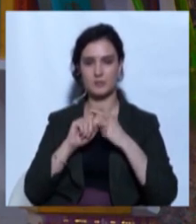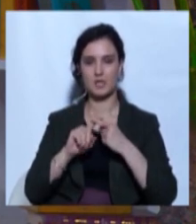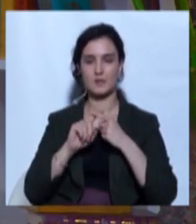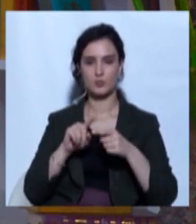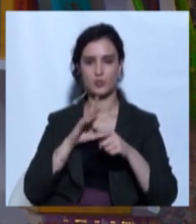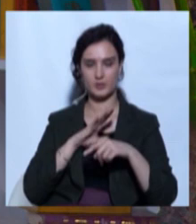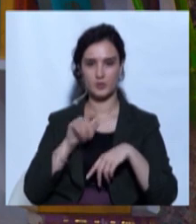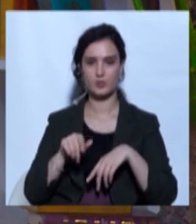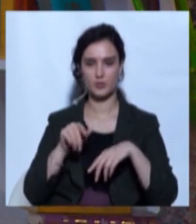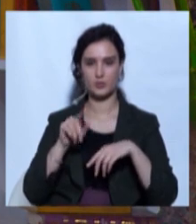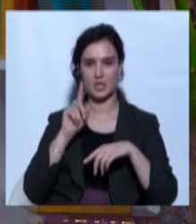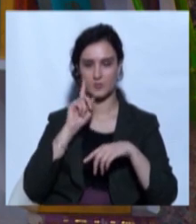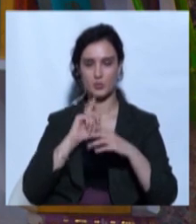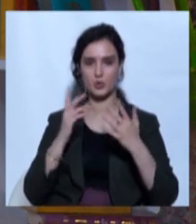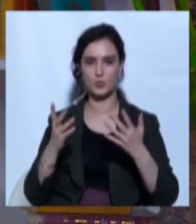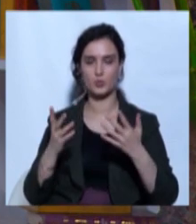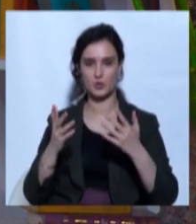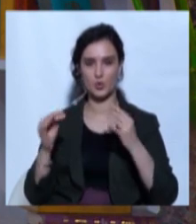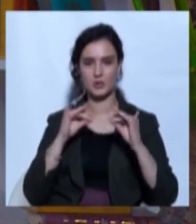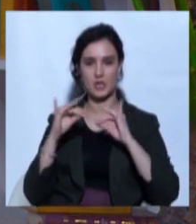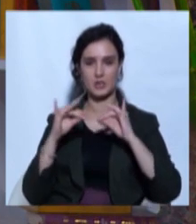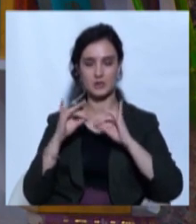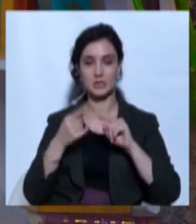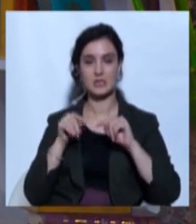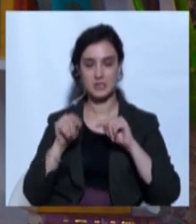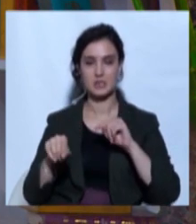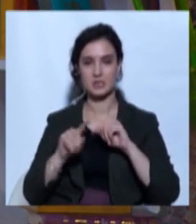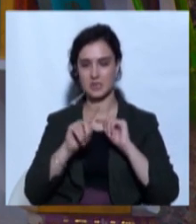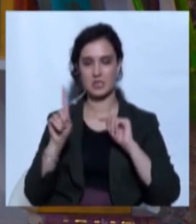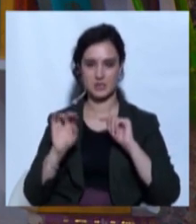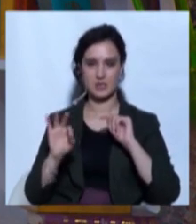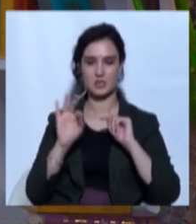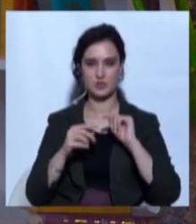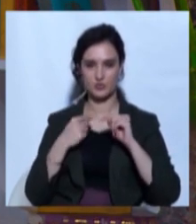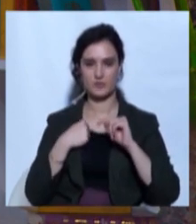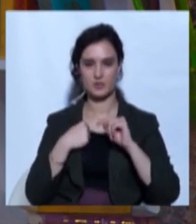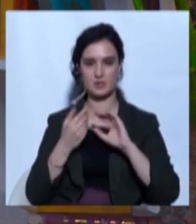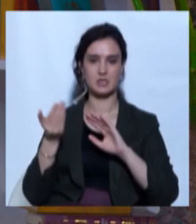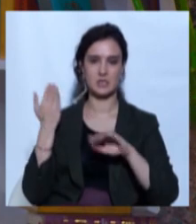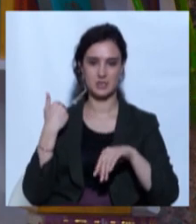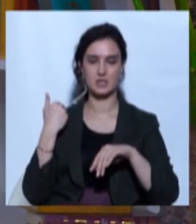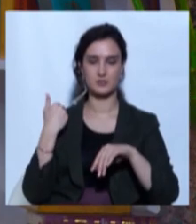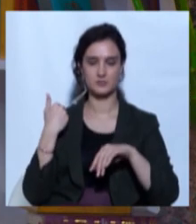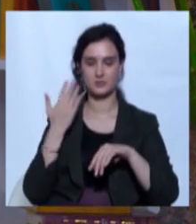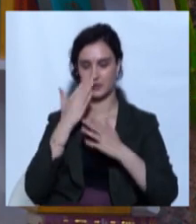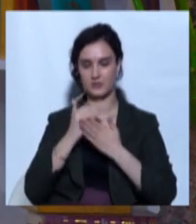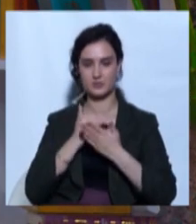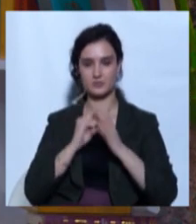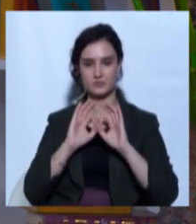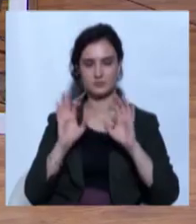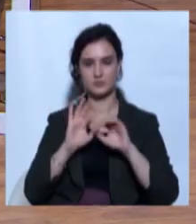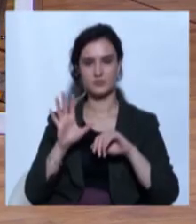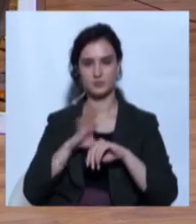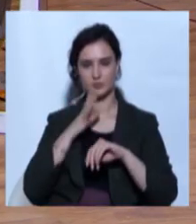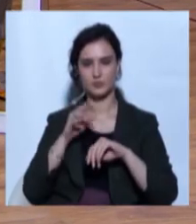დამყარებულიყო ჰარმონიული კონტაქტი. ის რაზეც ჩვენ წინა გაკვეთილზე